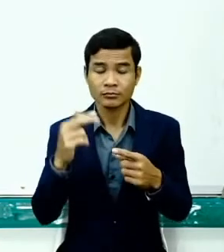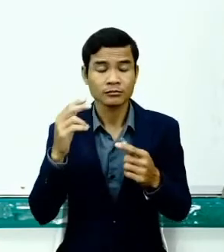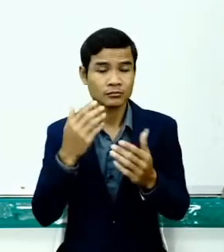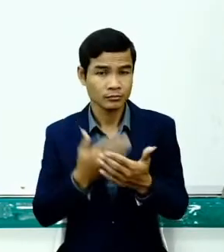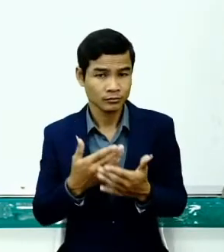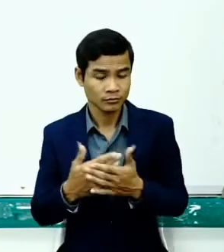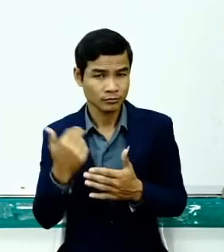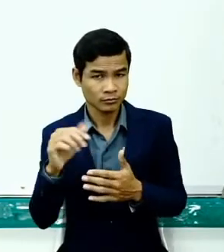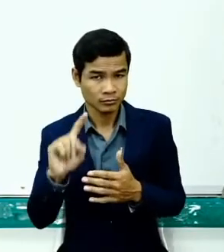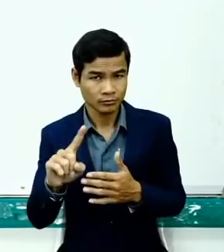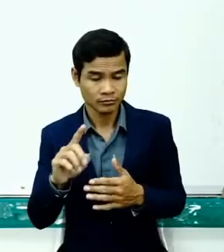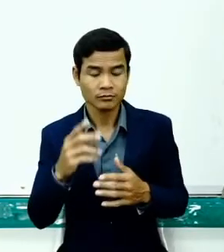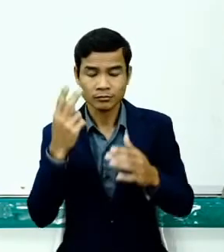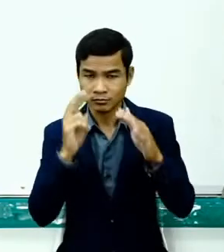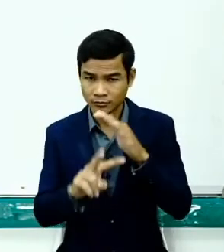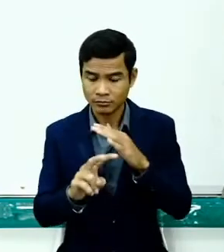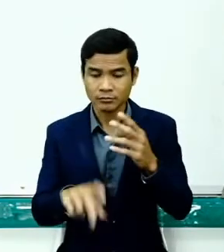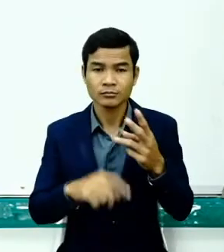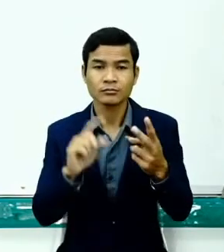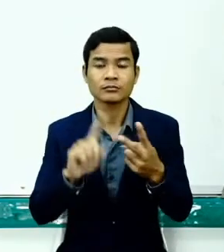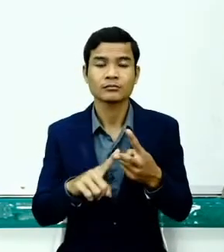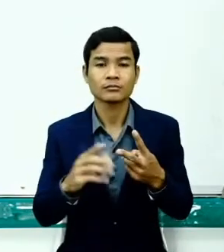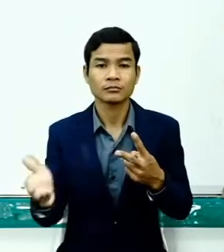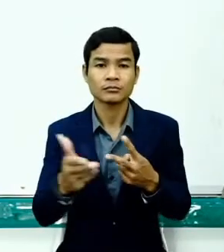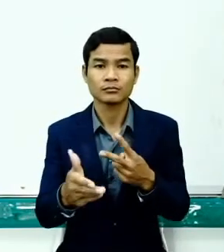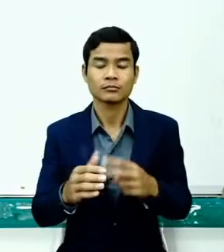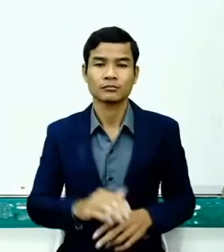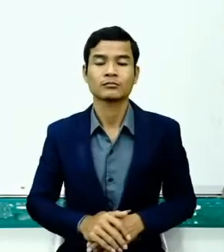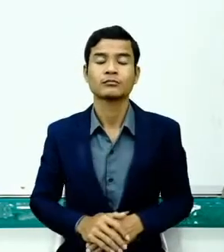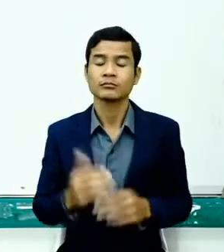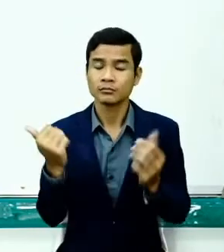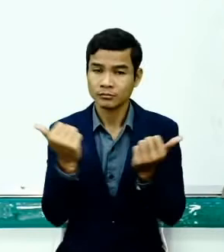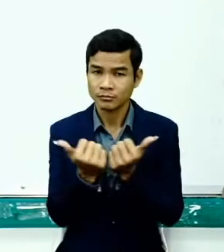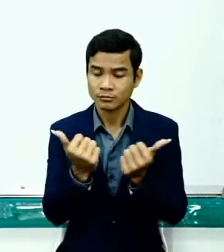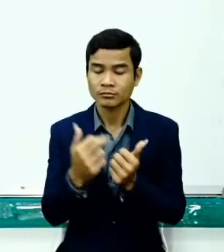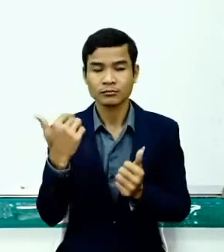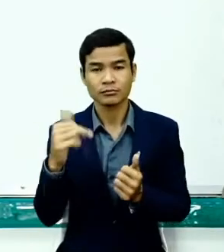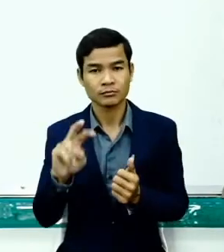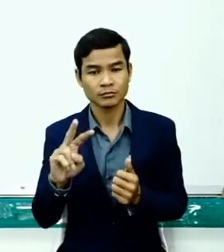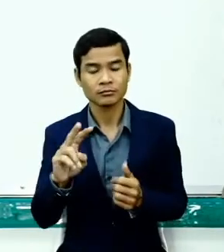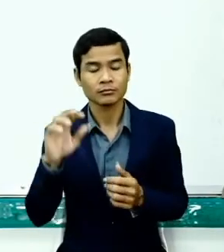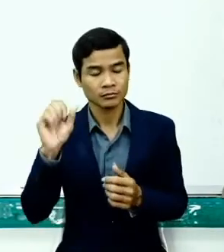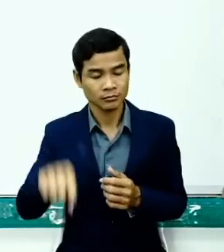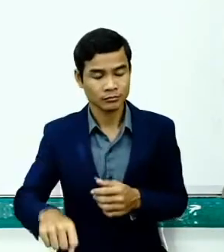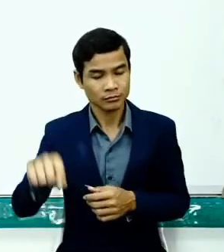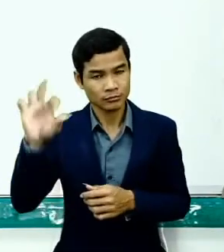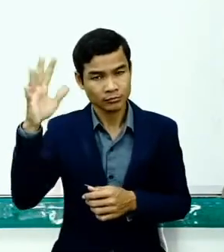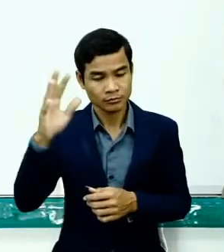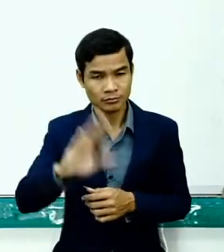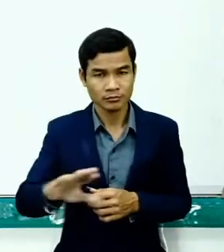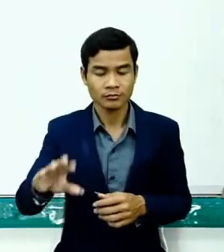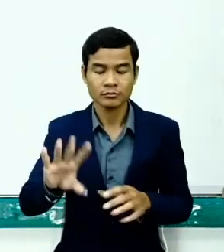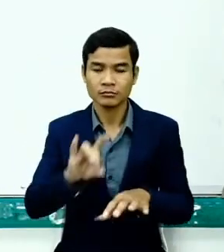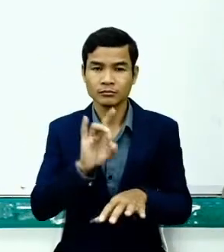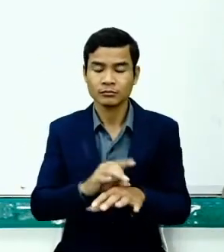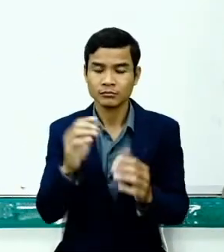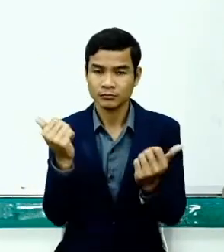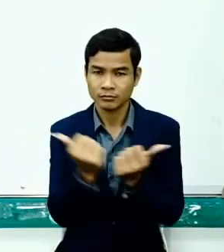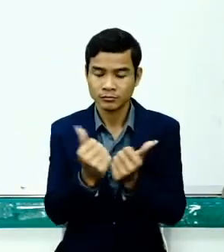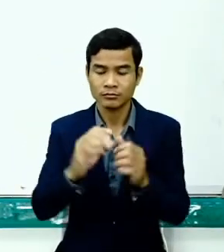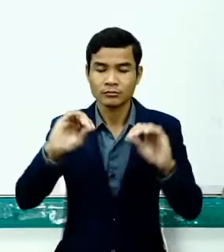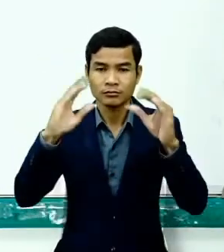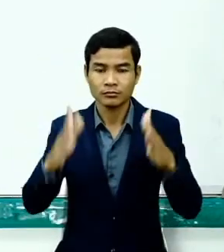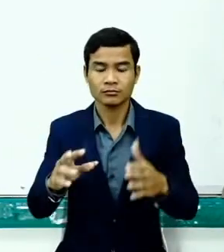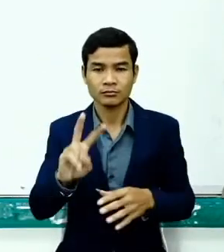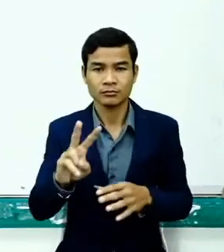ល្បែងទូទាយចាល្បែងទី2វិញកូនចាល្បែងទី2គឺល្បែងបាទចាឬក៏ទេអញ្ចឹងការលេងល្បែងរបស់អ្នកគ្រូទាំ